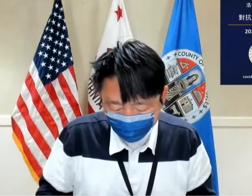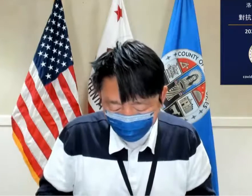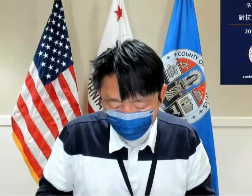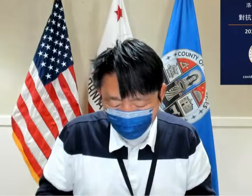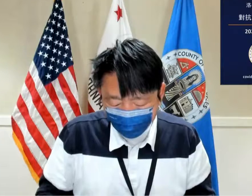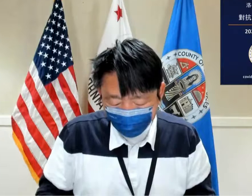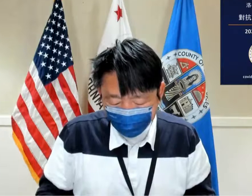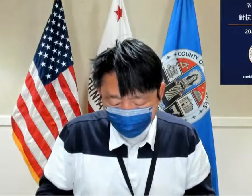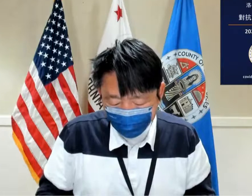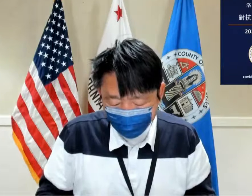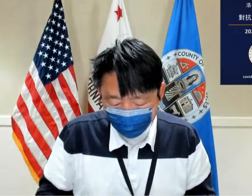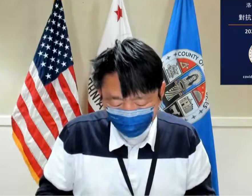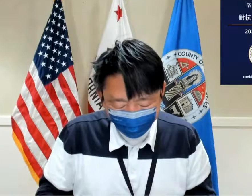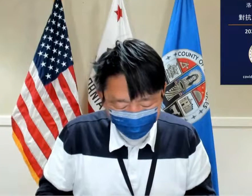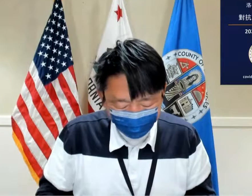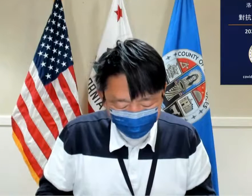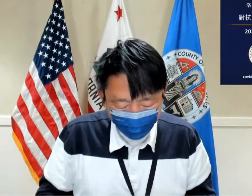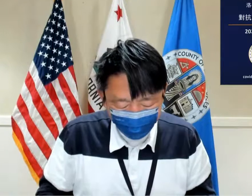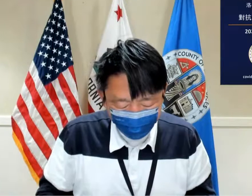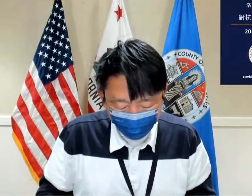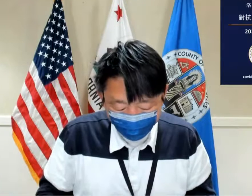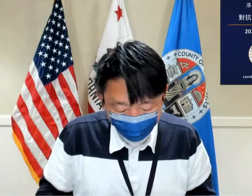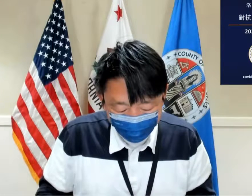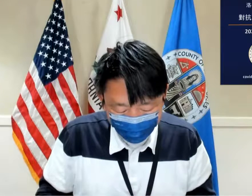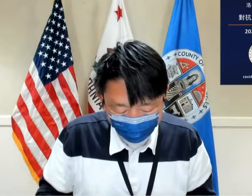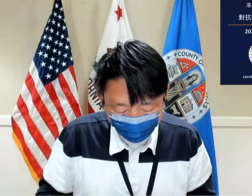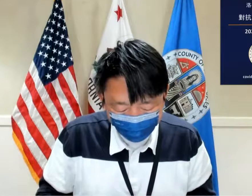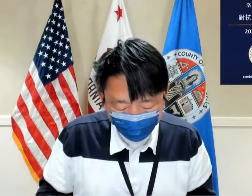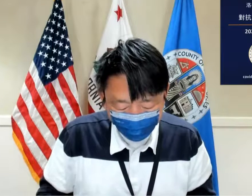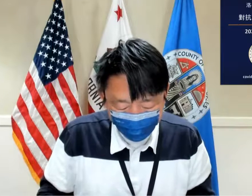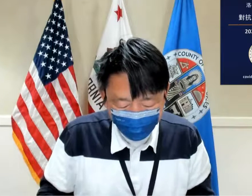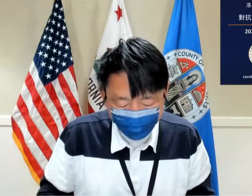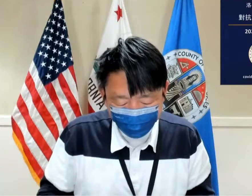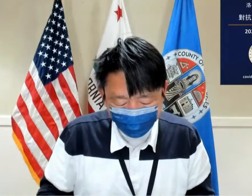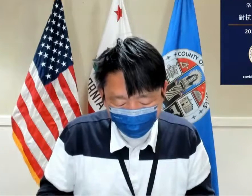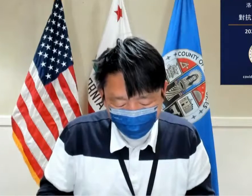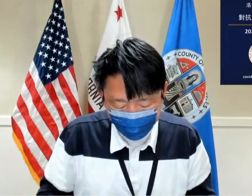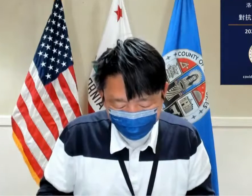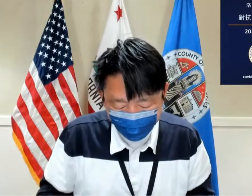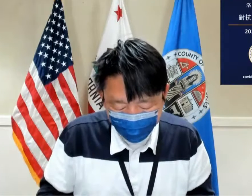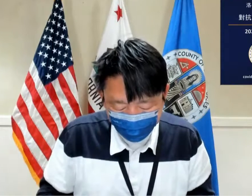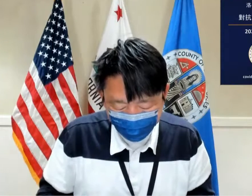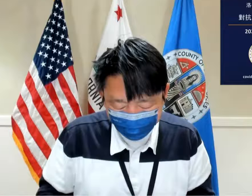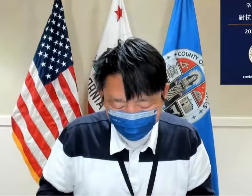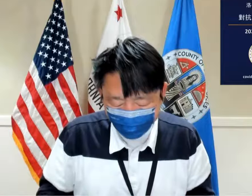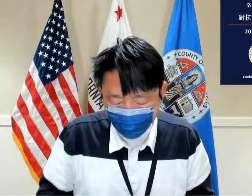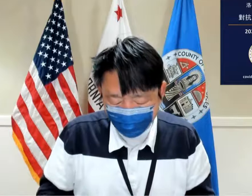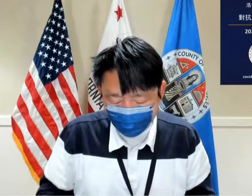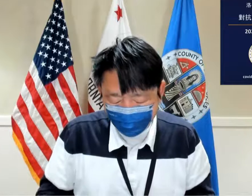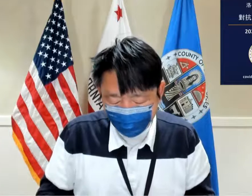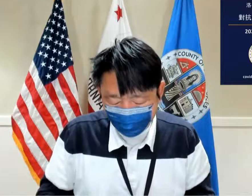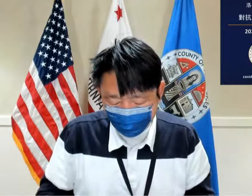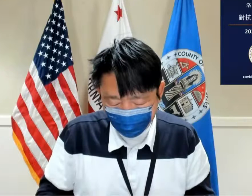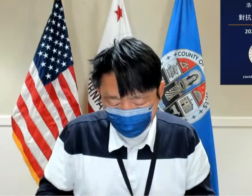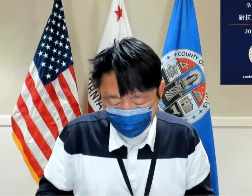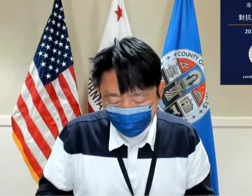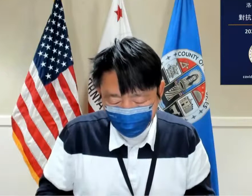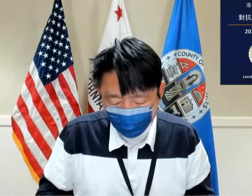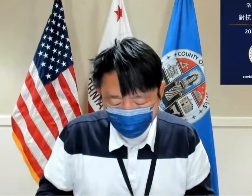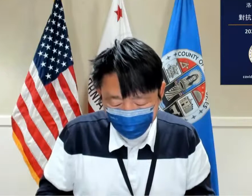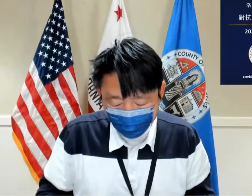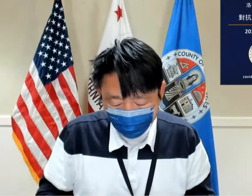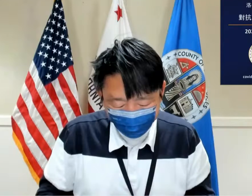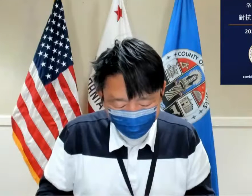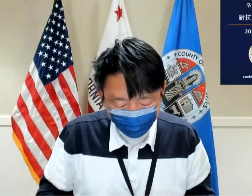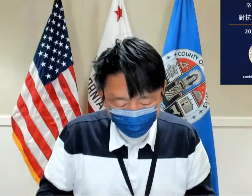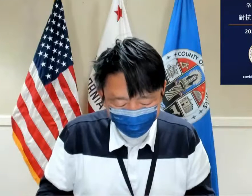期要多。上星期我们收到了259000剂，没有Johnson & Johnson。这